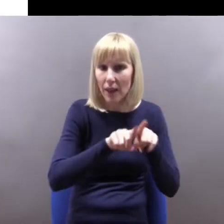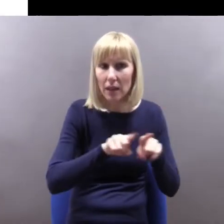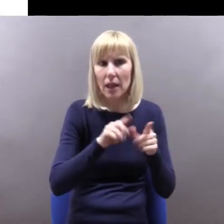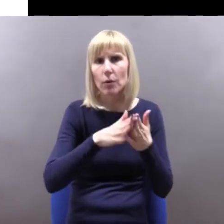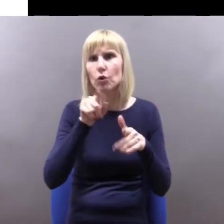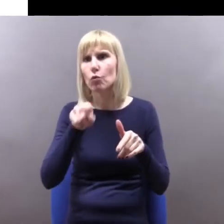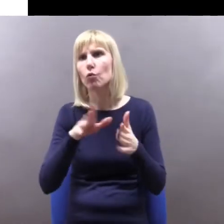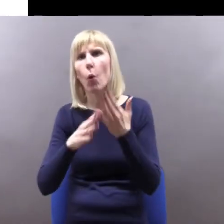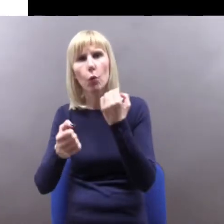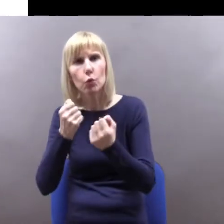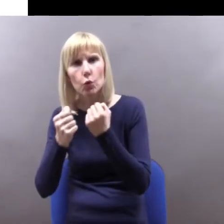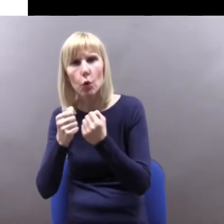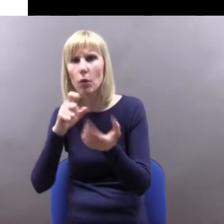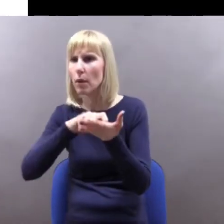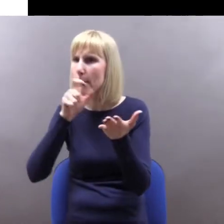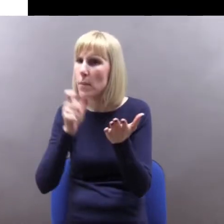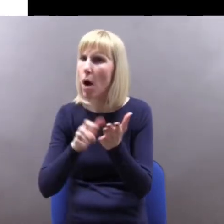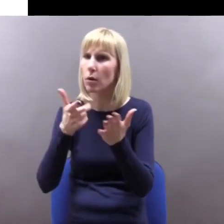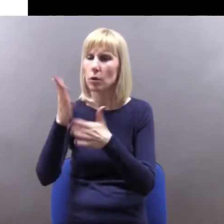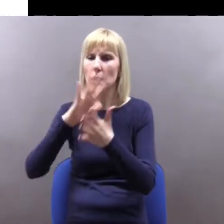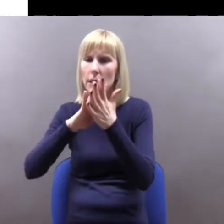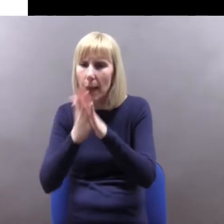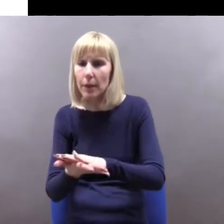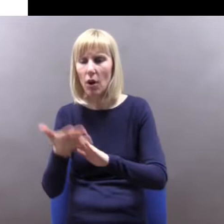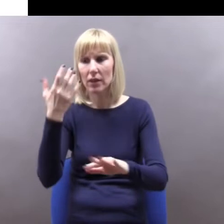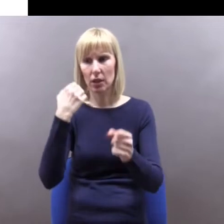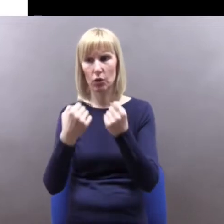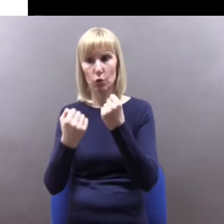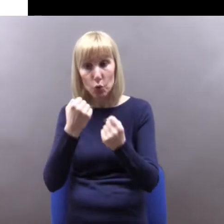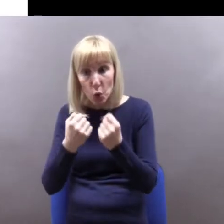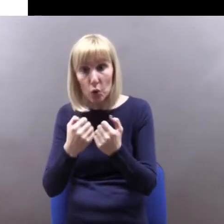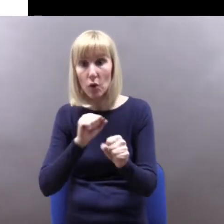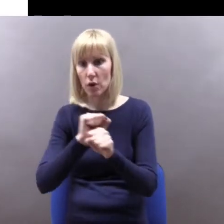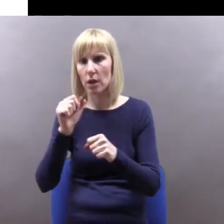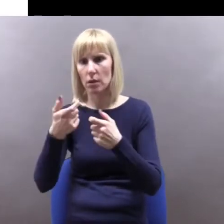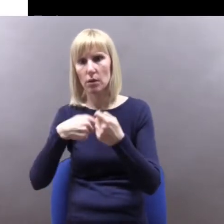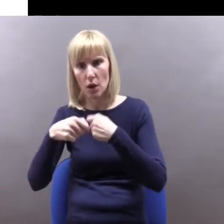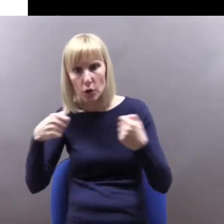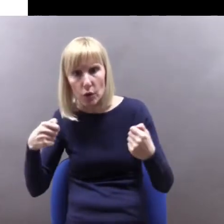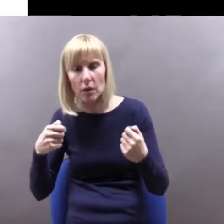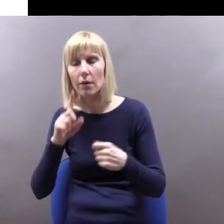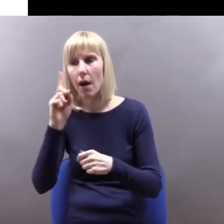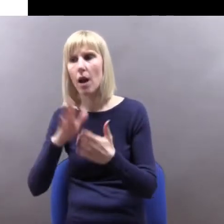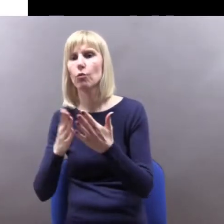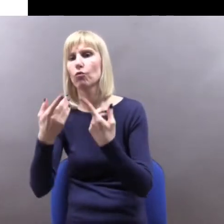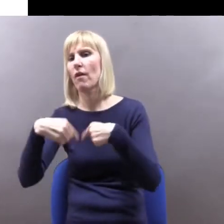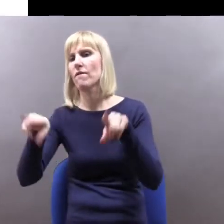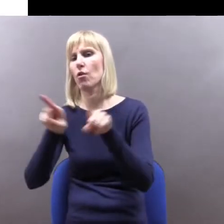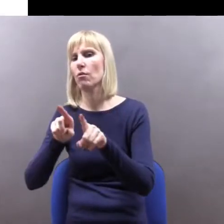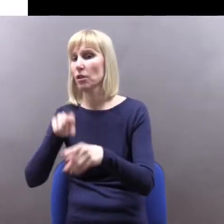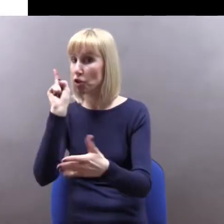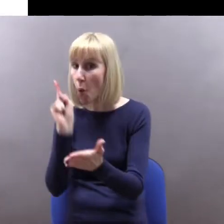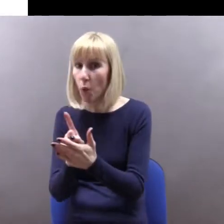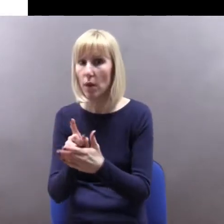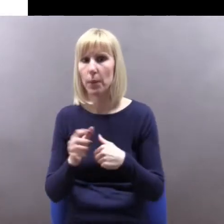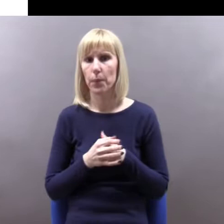I ostatni slajd. Bardzo Państwu dziękuję. Tutaj podałam swoje imię, nazwisko, numer telefonu